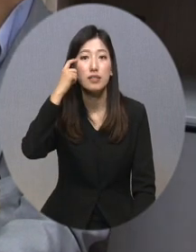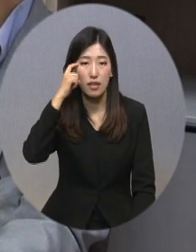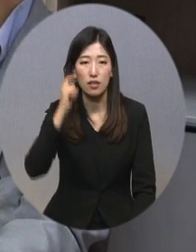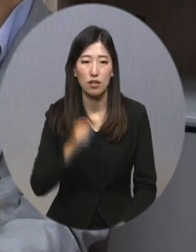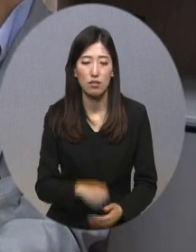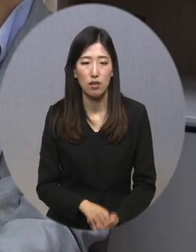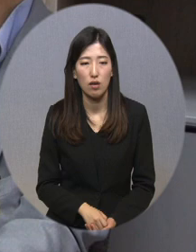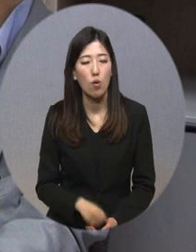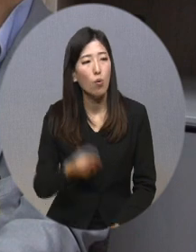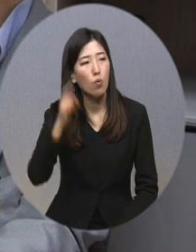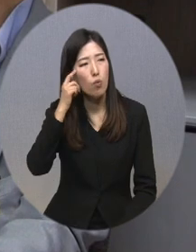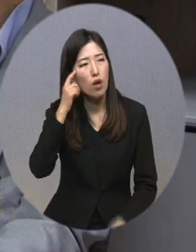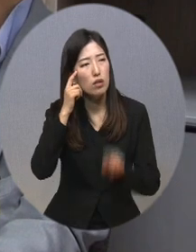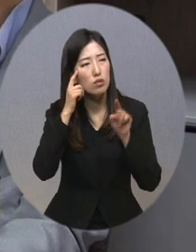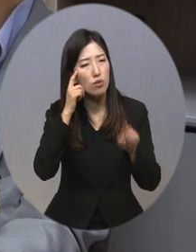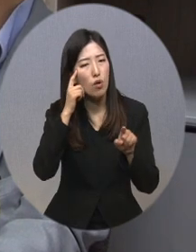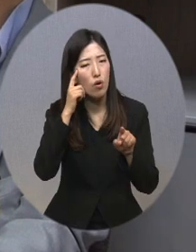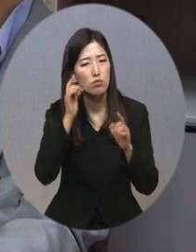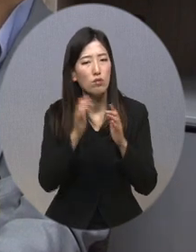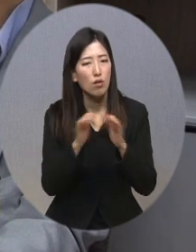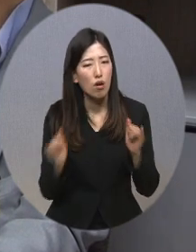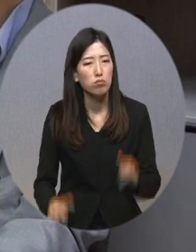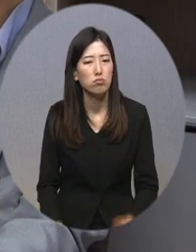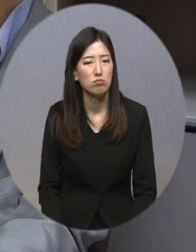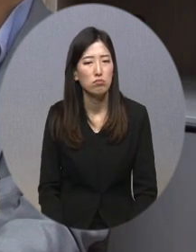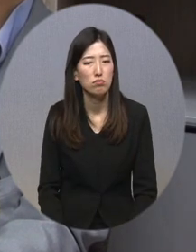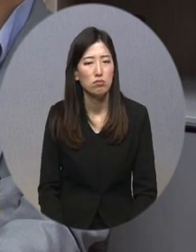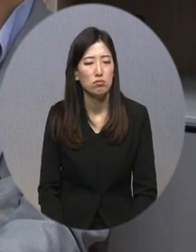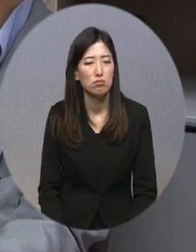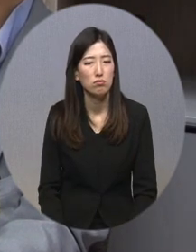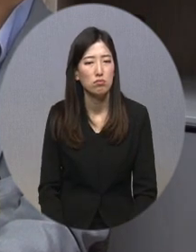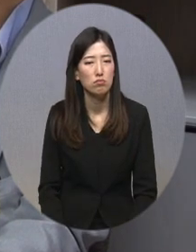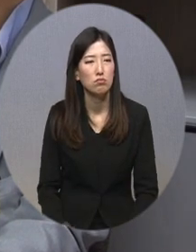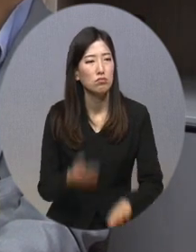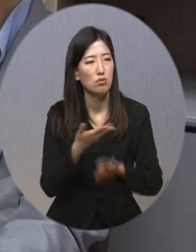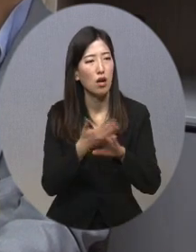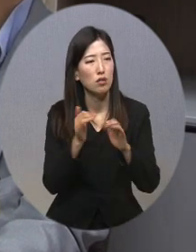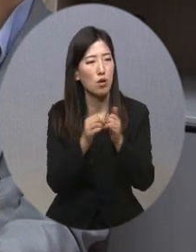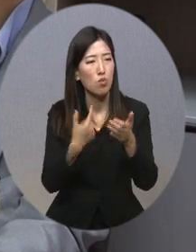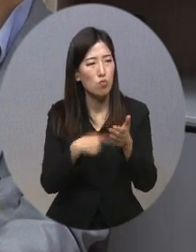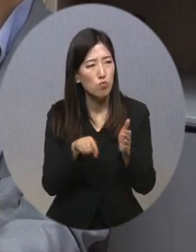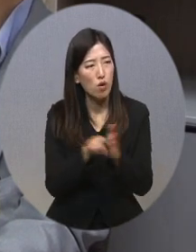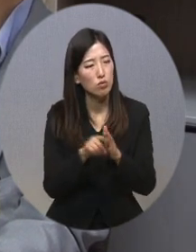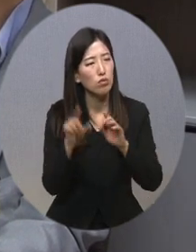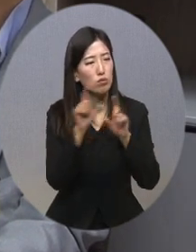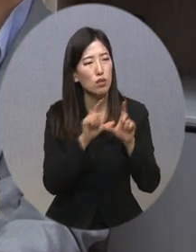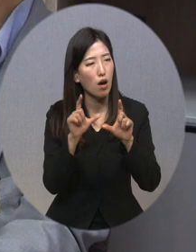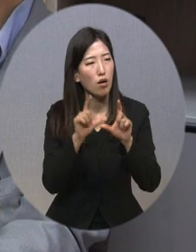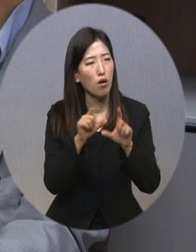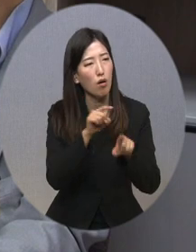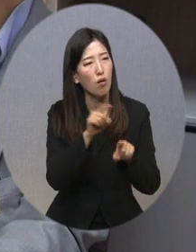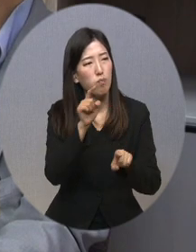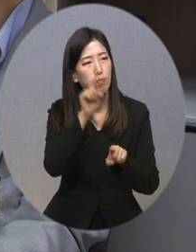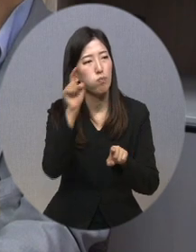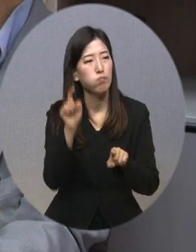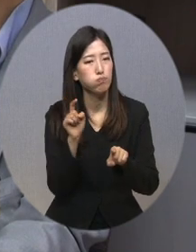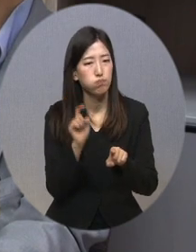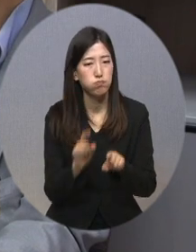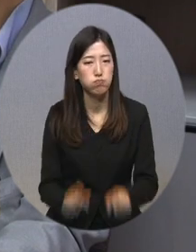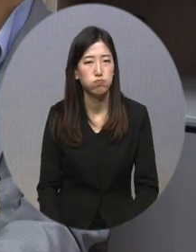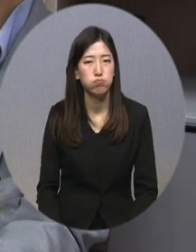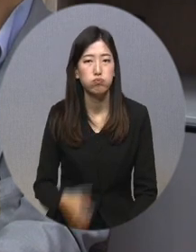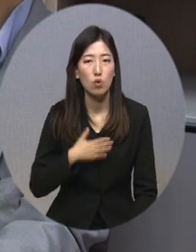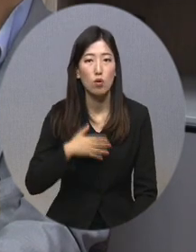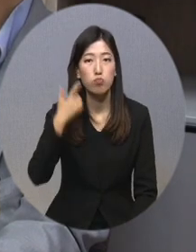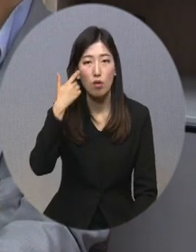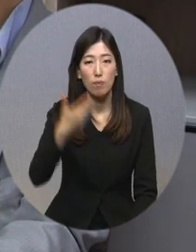저렇게 예를 들면 그 나무를 위한 걸 할까 이렇게 궁금증이 생겼대요. 그래서 저한테